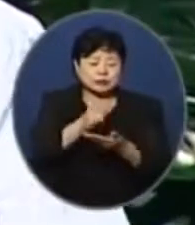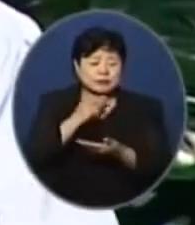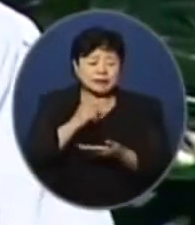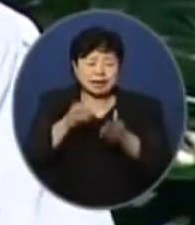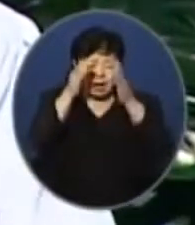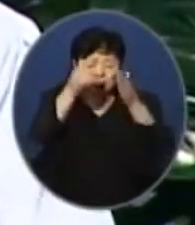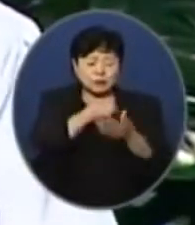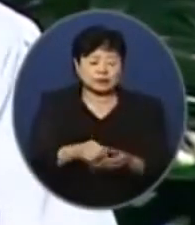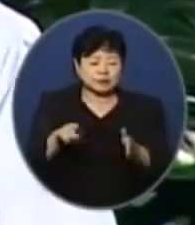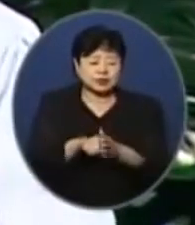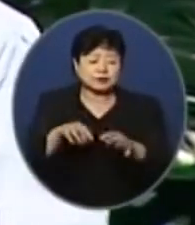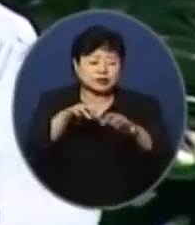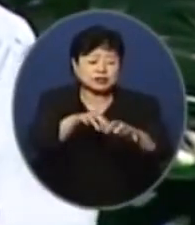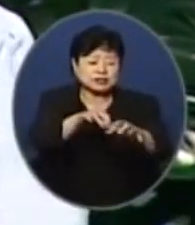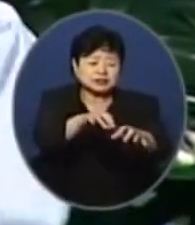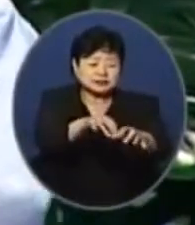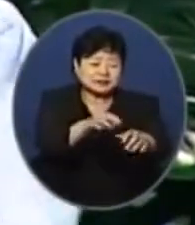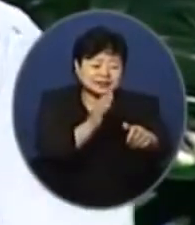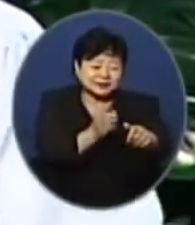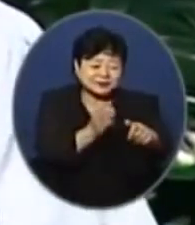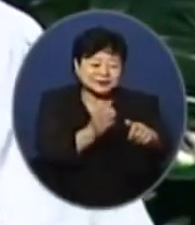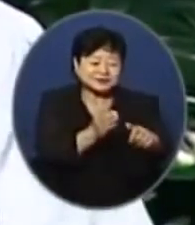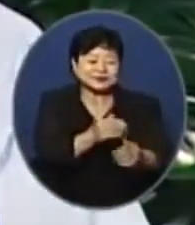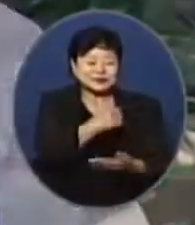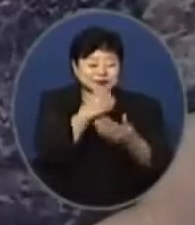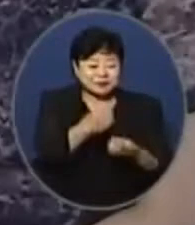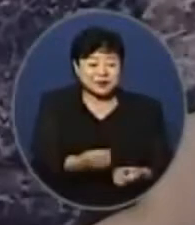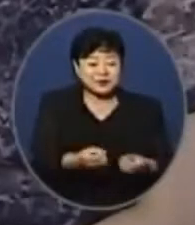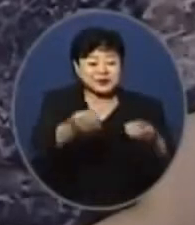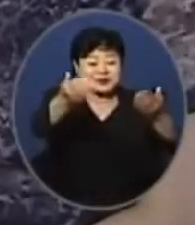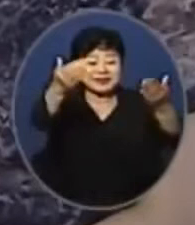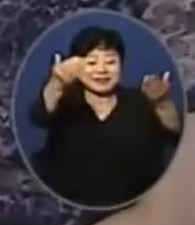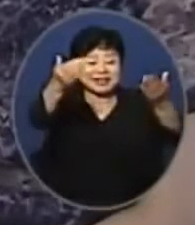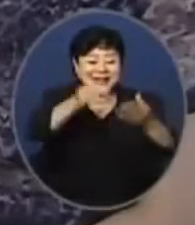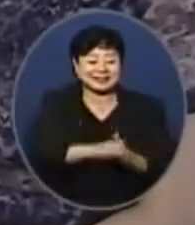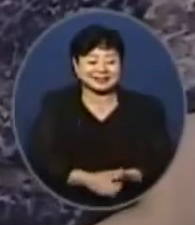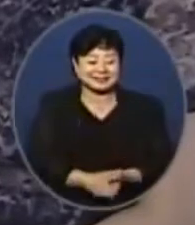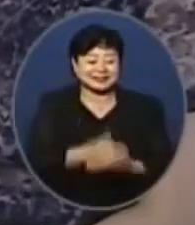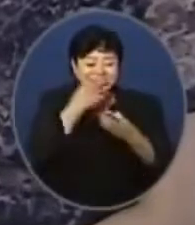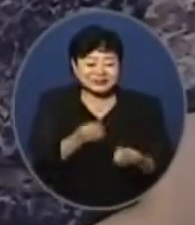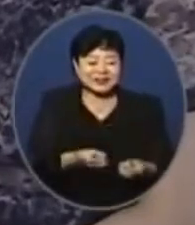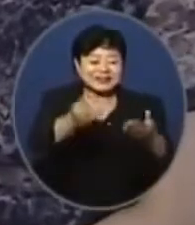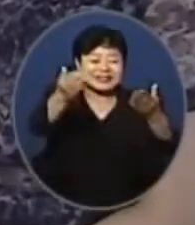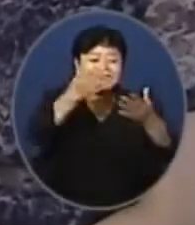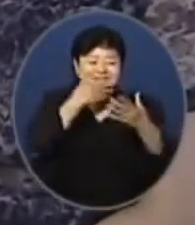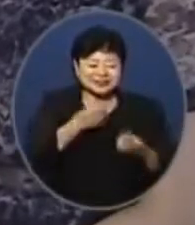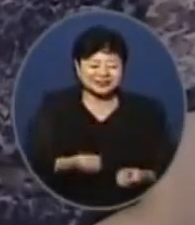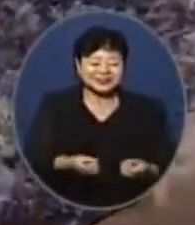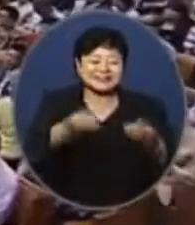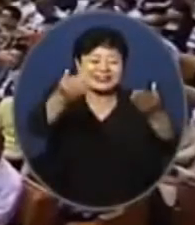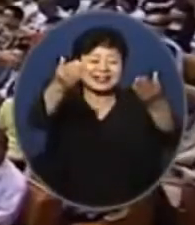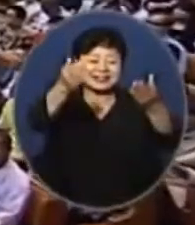바라보고 오직 믿음으로 전진 또 전진 또 전진해 나가는 여러분 되시기를 주님의 이름으로 축원합니다. 축원합니다.